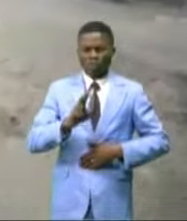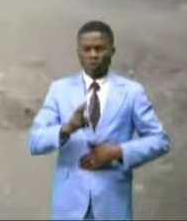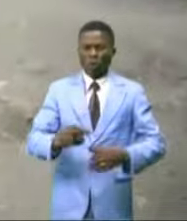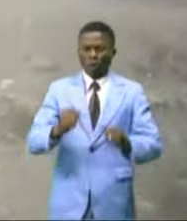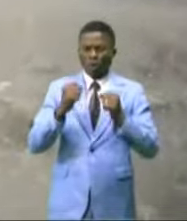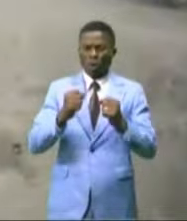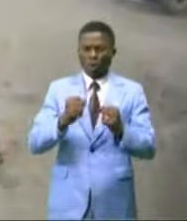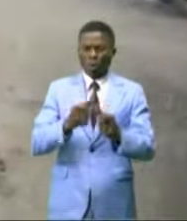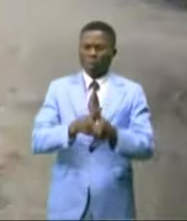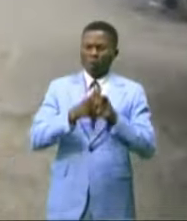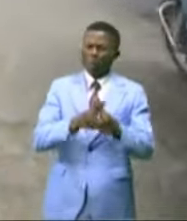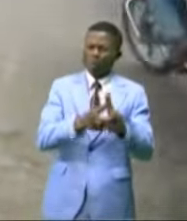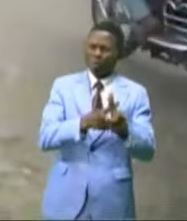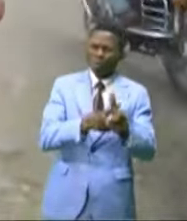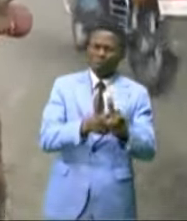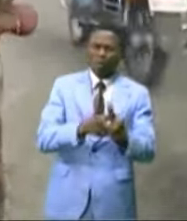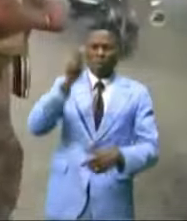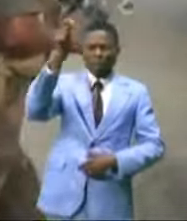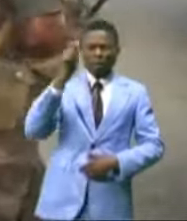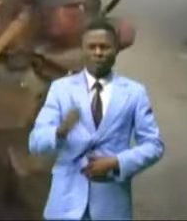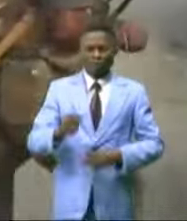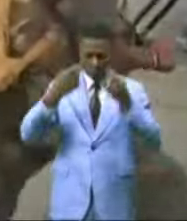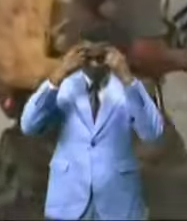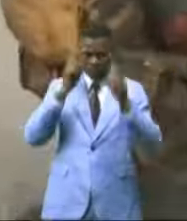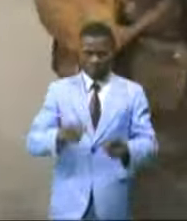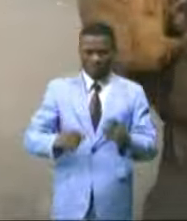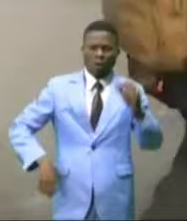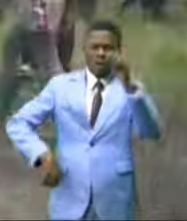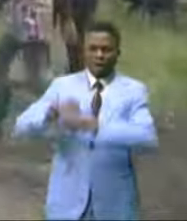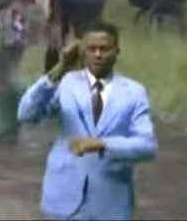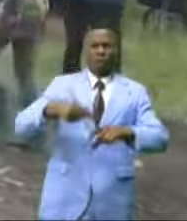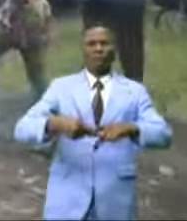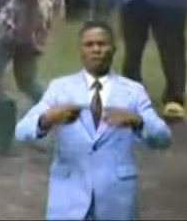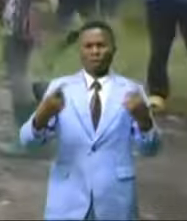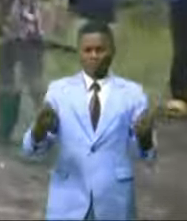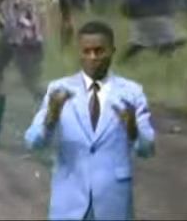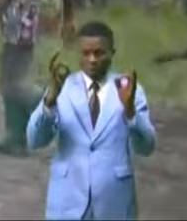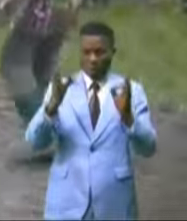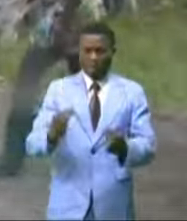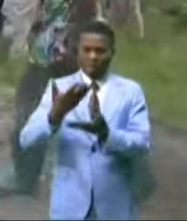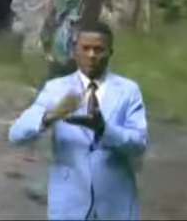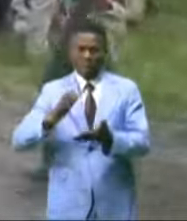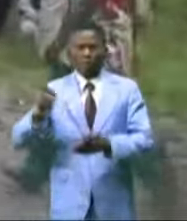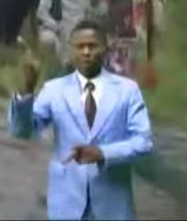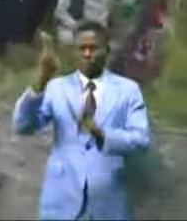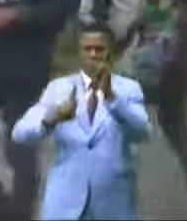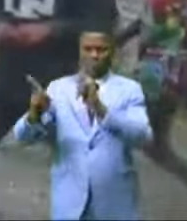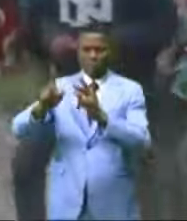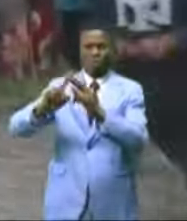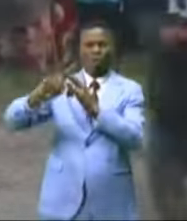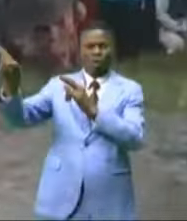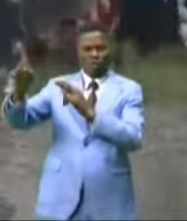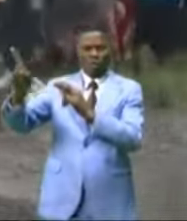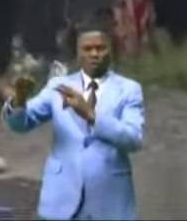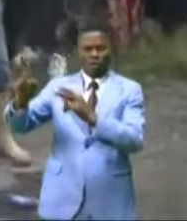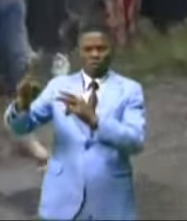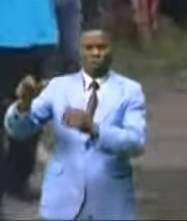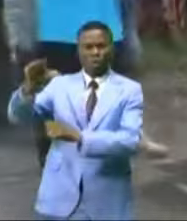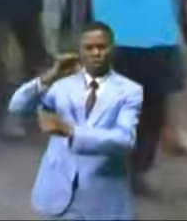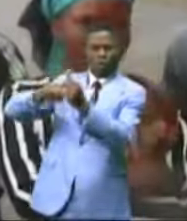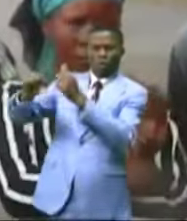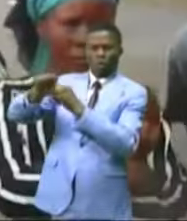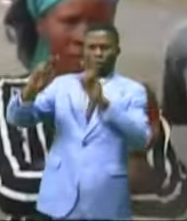de feu frdc déterminé à en découdre avec l'ennemi malgré qu'une partie de la population s'est réfugé aux alentours